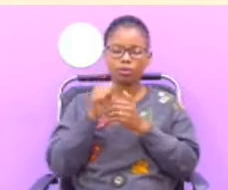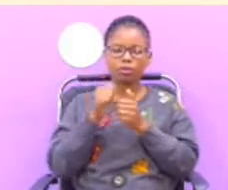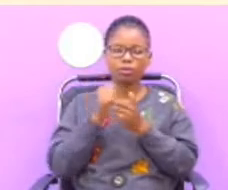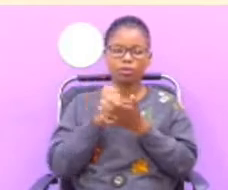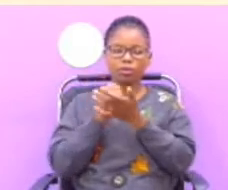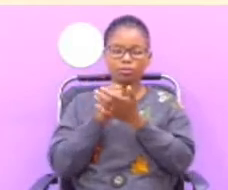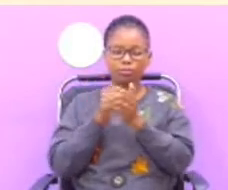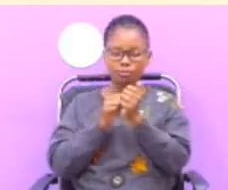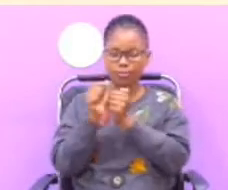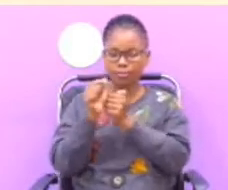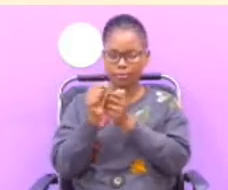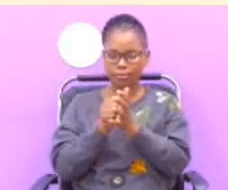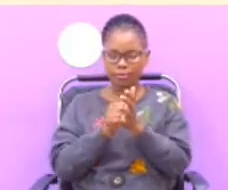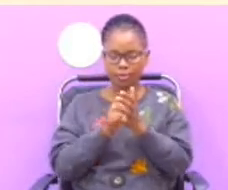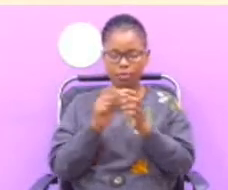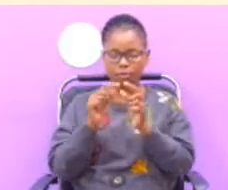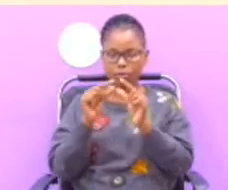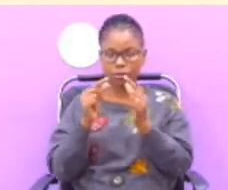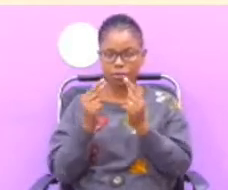moririe ũmwe ũmwe.